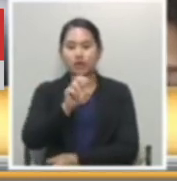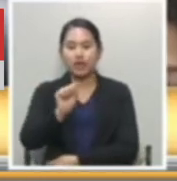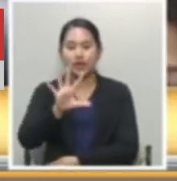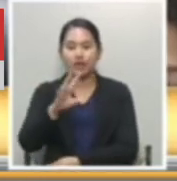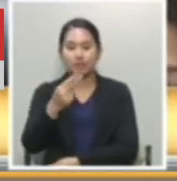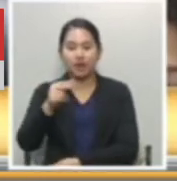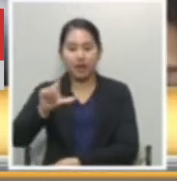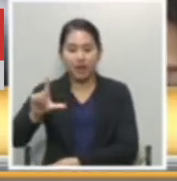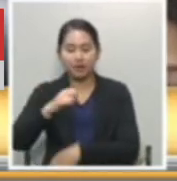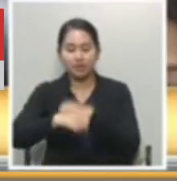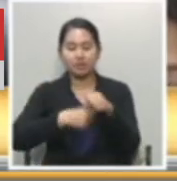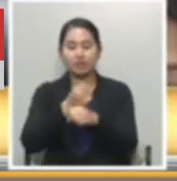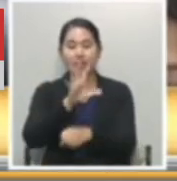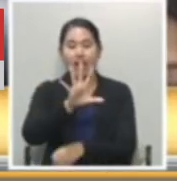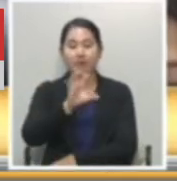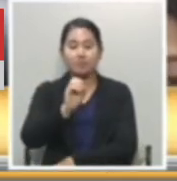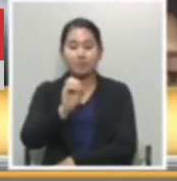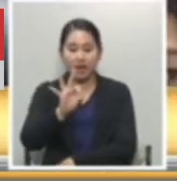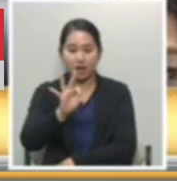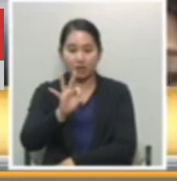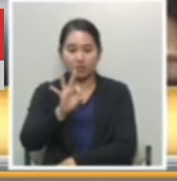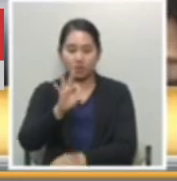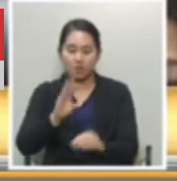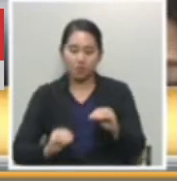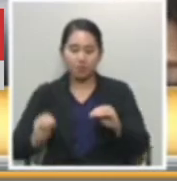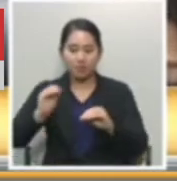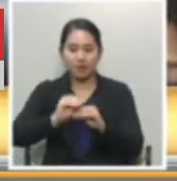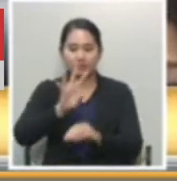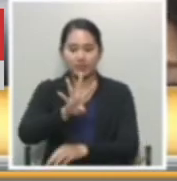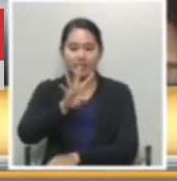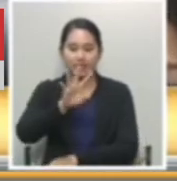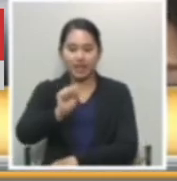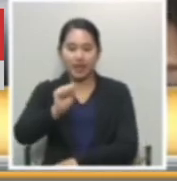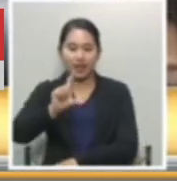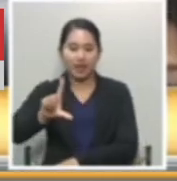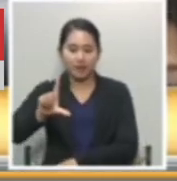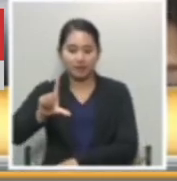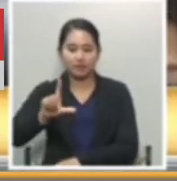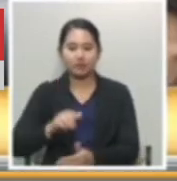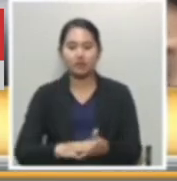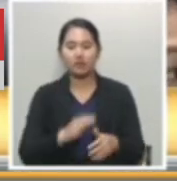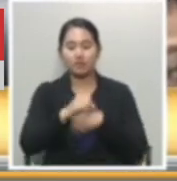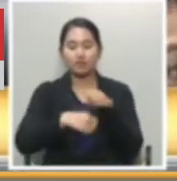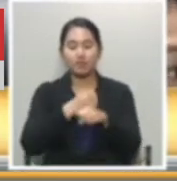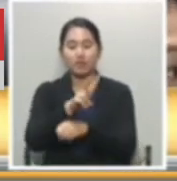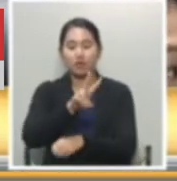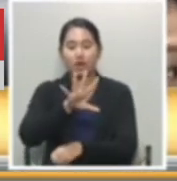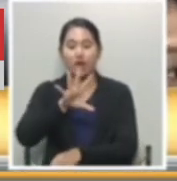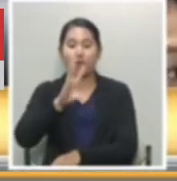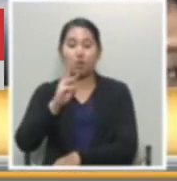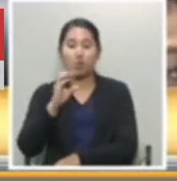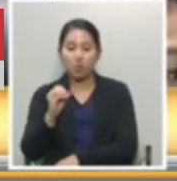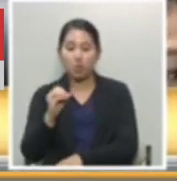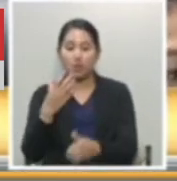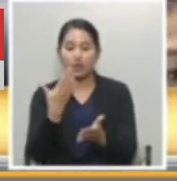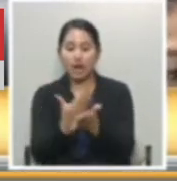ท59กระโดดขึ้นไปเกือบ 400,000 ล้านบาทพอปี60นะครับท่